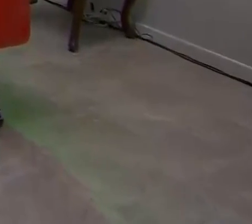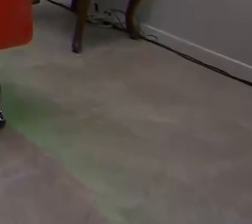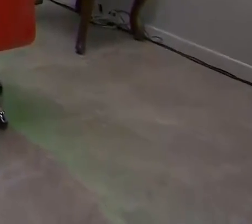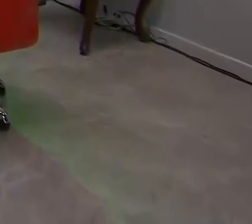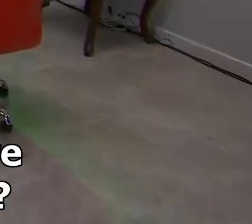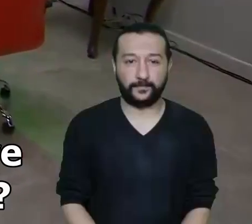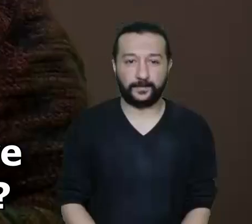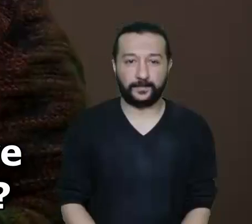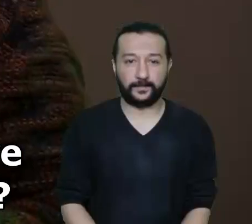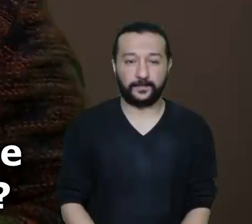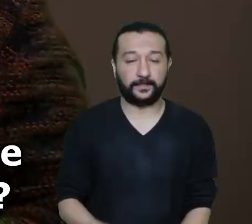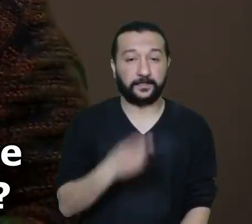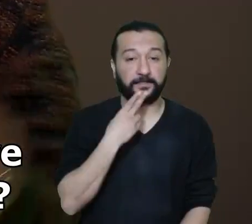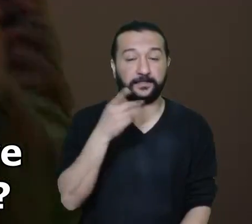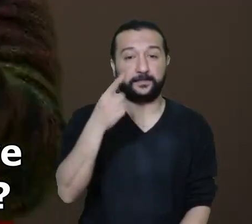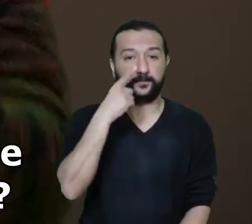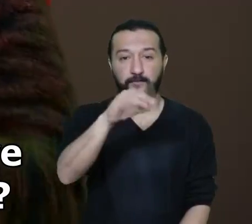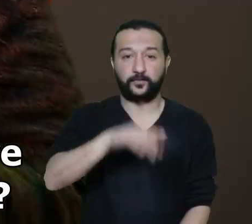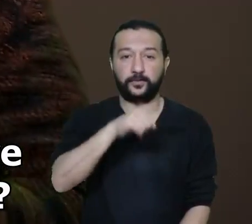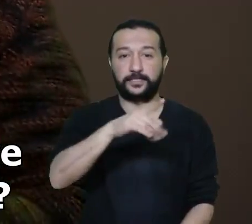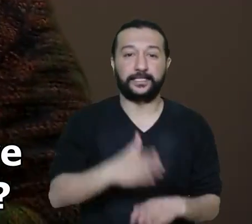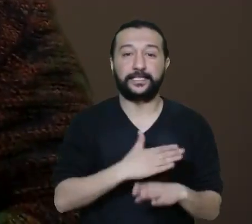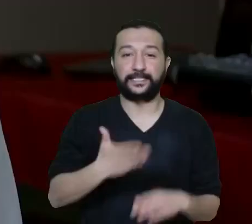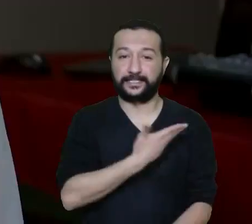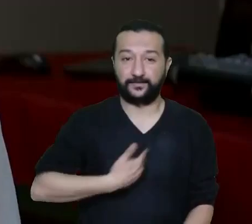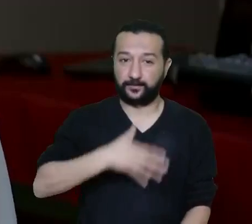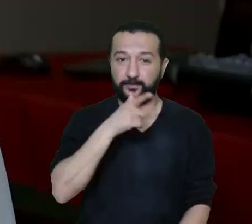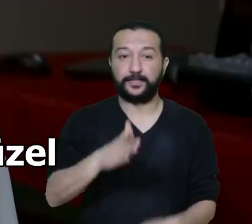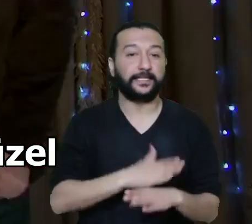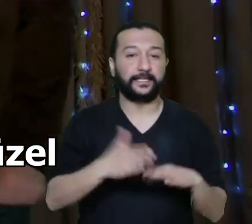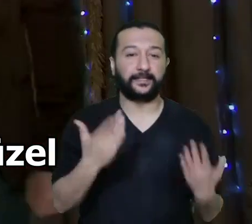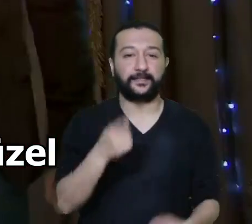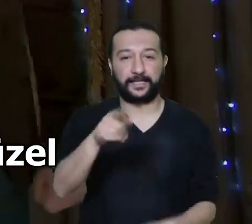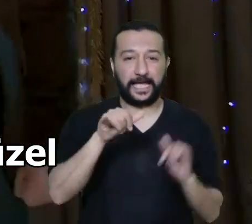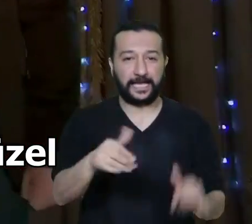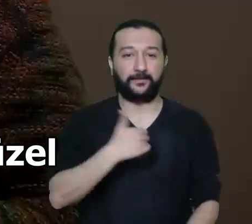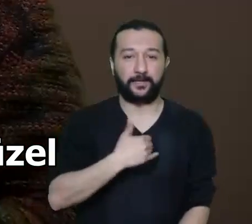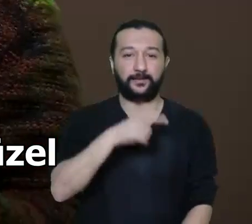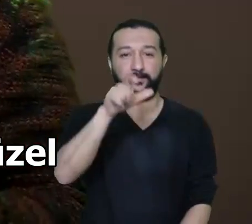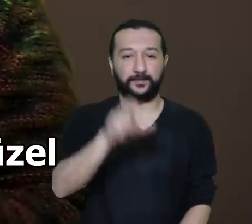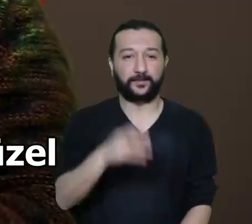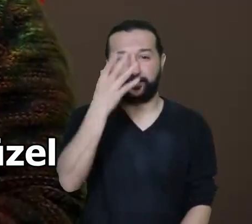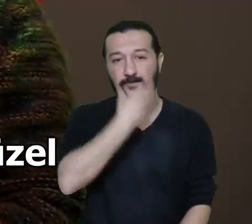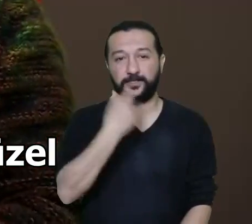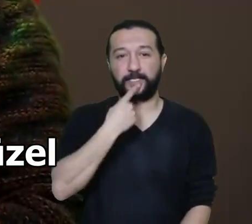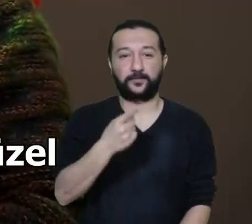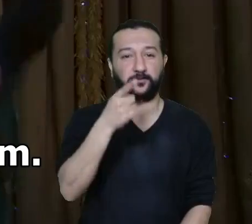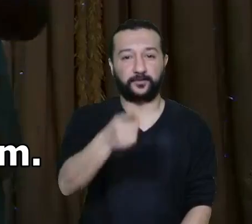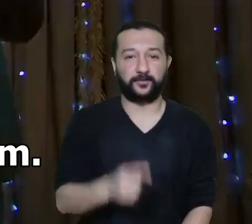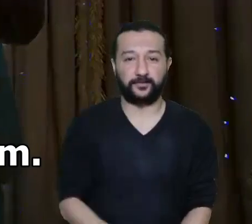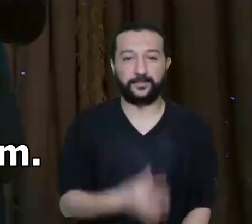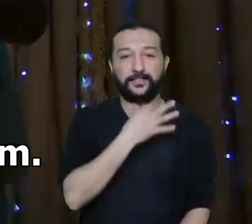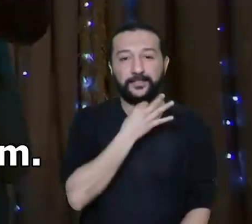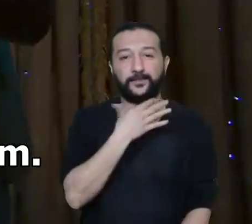Öpücük attı Sarp'a. Kız Selfie, ha bu uşağı niye severim biliyor musun? Niye Kemal'im? Aynı benim gibi ne kadar güzel şarkı söylüyor